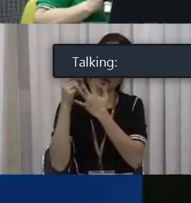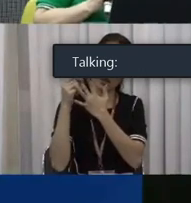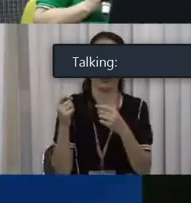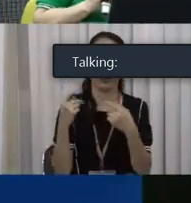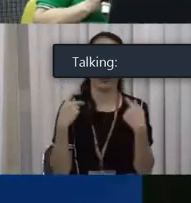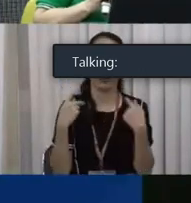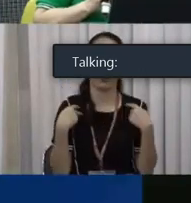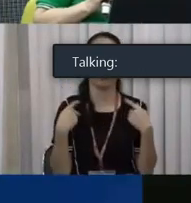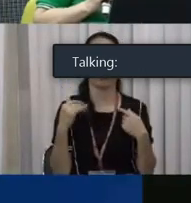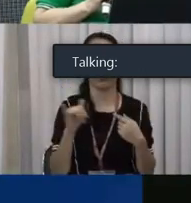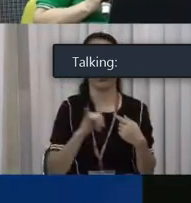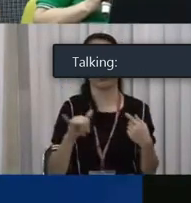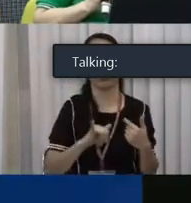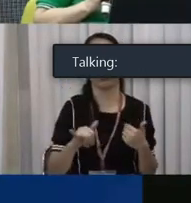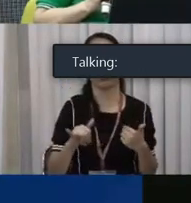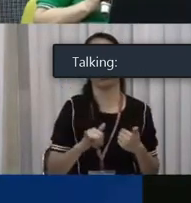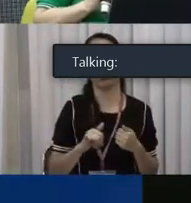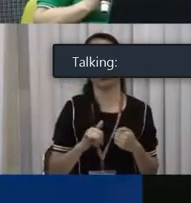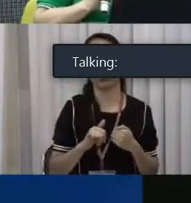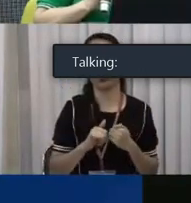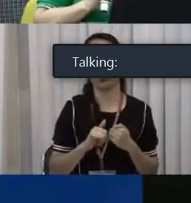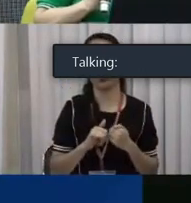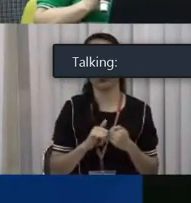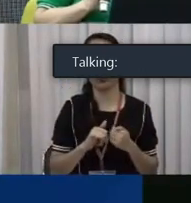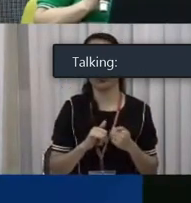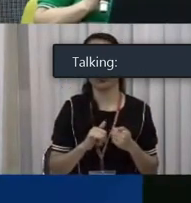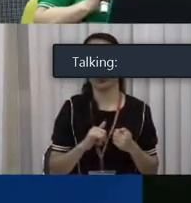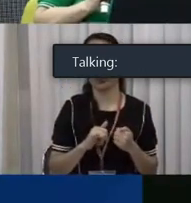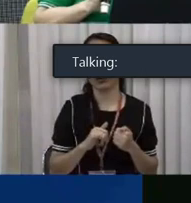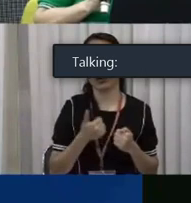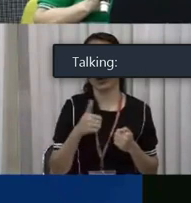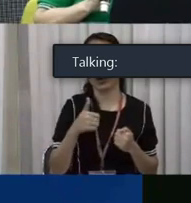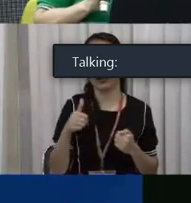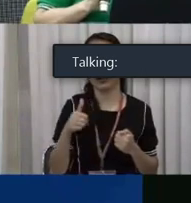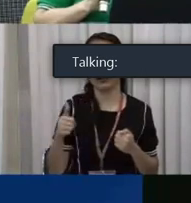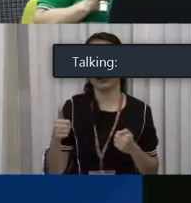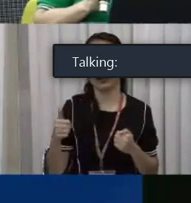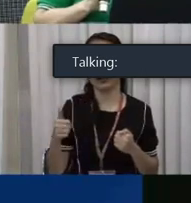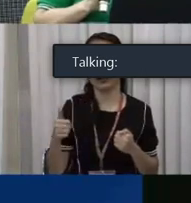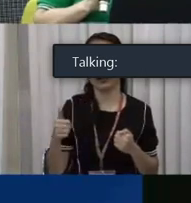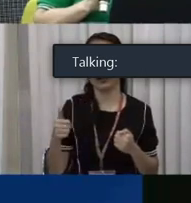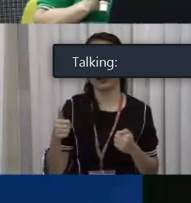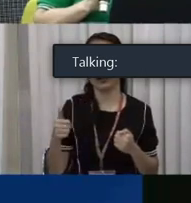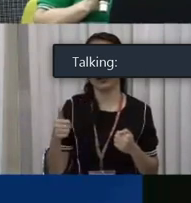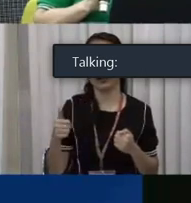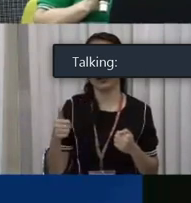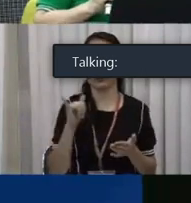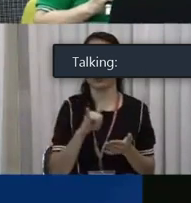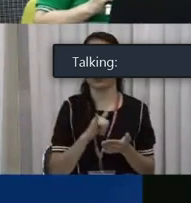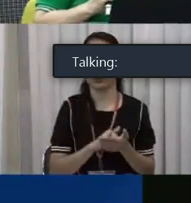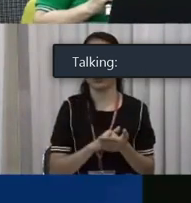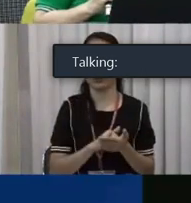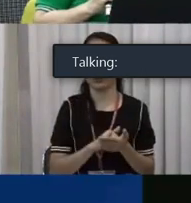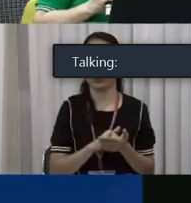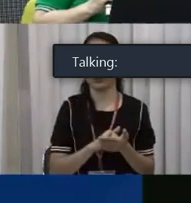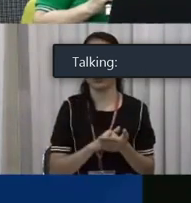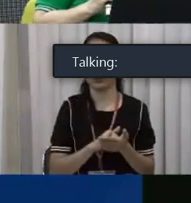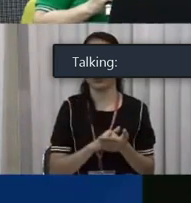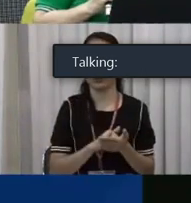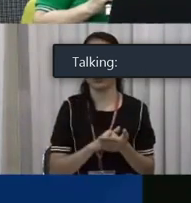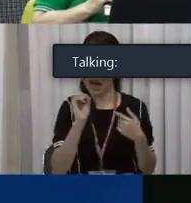specialization, so naapod ni sila yung mga, for example, mga accessories nga wala ni nila, so pwede nilang i-contract